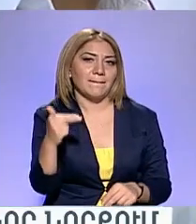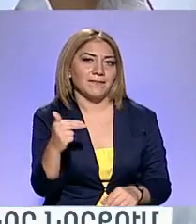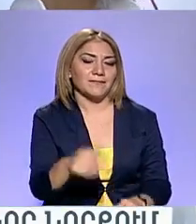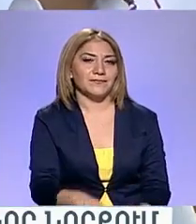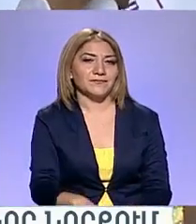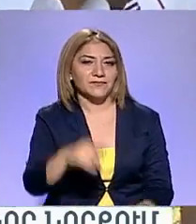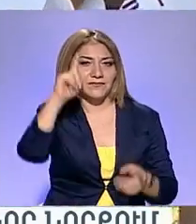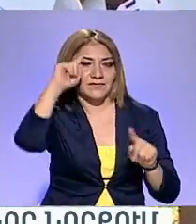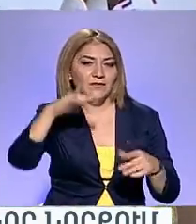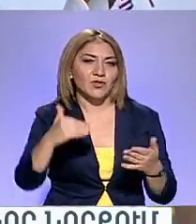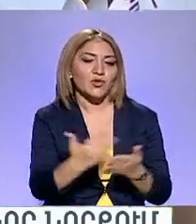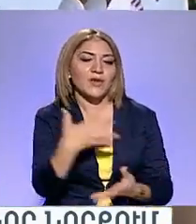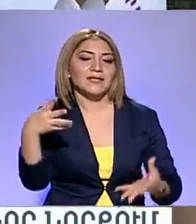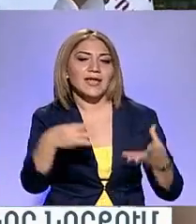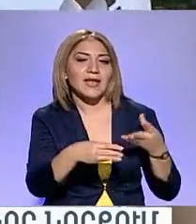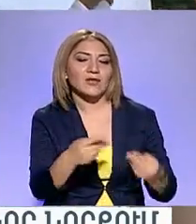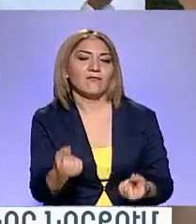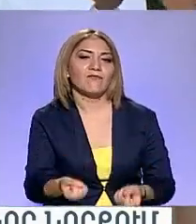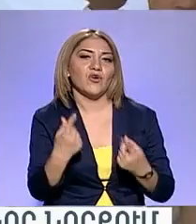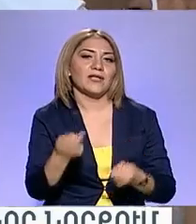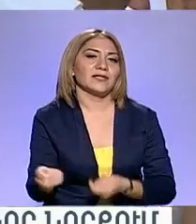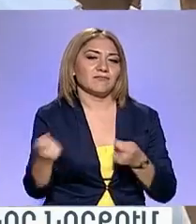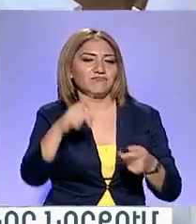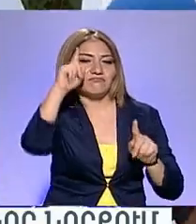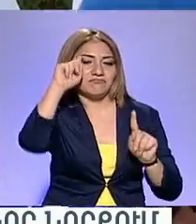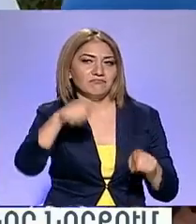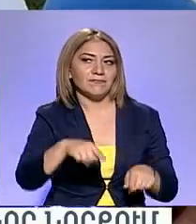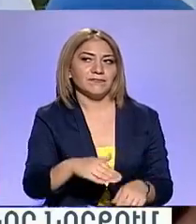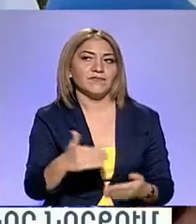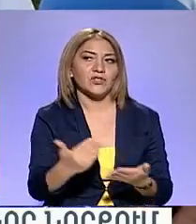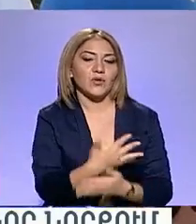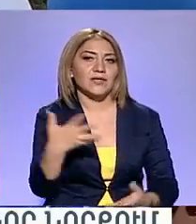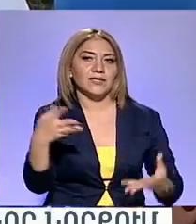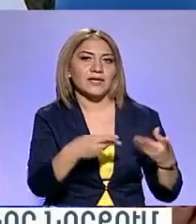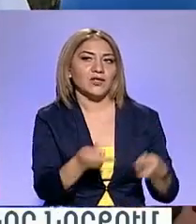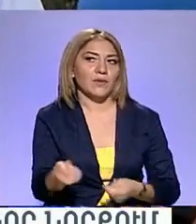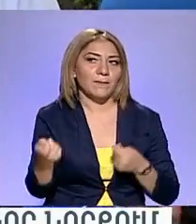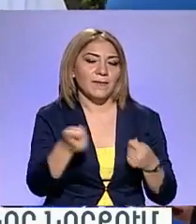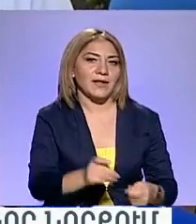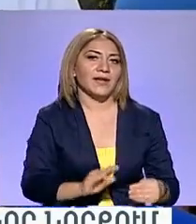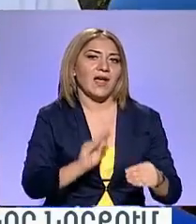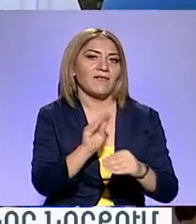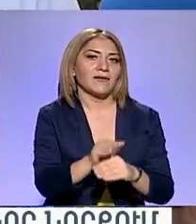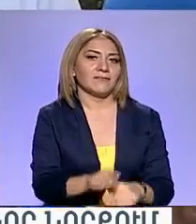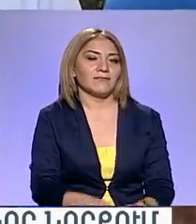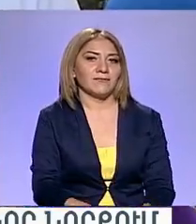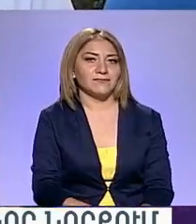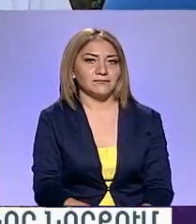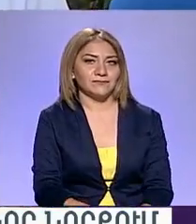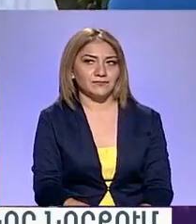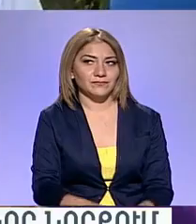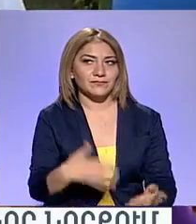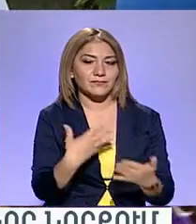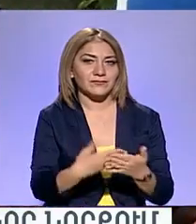Փոստանջանը, գիտեն նոր ներդրումներ ներգրավելու աղբյուրների տեղը։ Ներգրավել լրացուցիչ